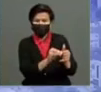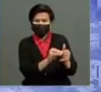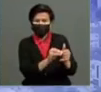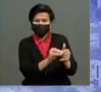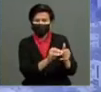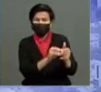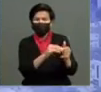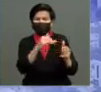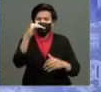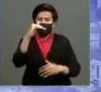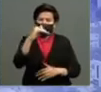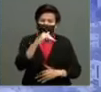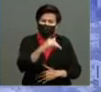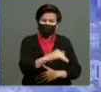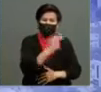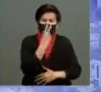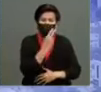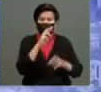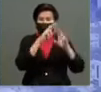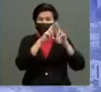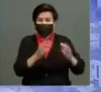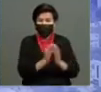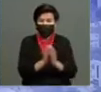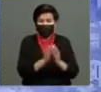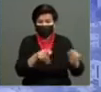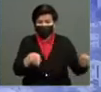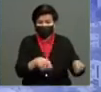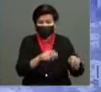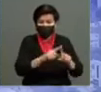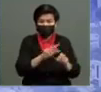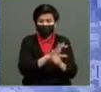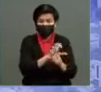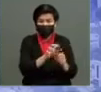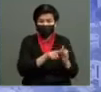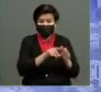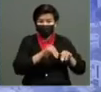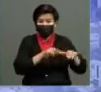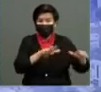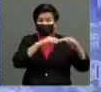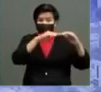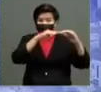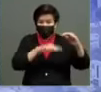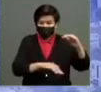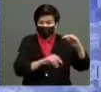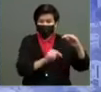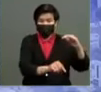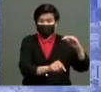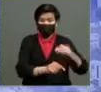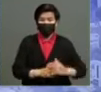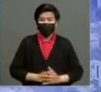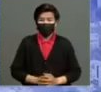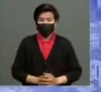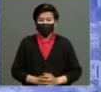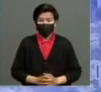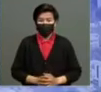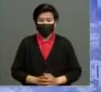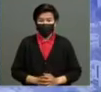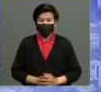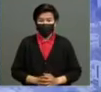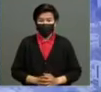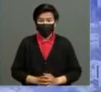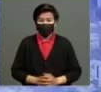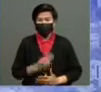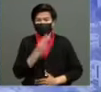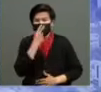กิดขึ้นจากการทำในร้านอาหารการติดเชื้อในร้านอาหารลดลงหรือในทางเสริมกันคือเข